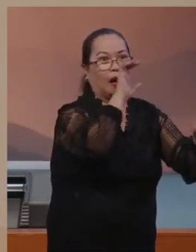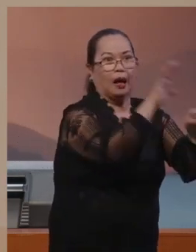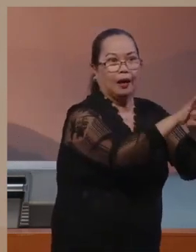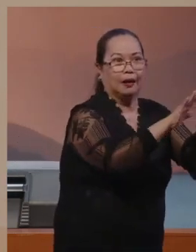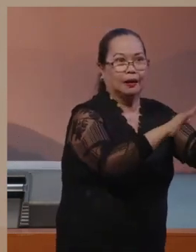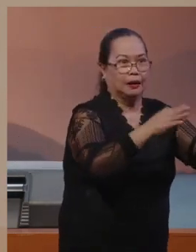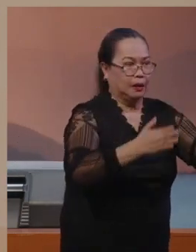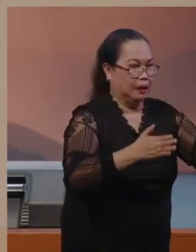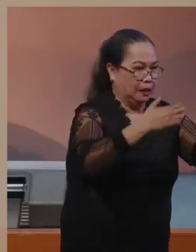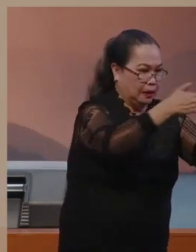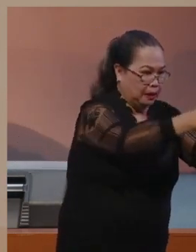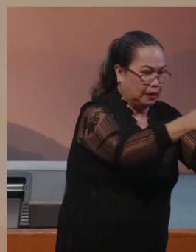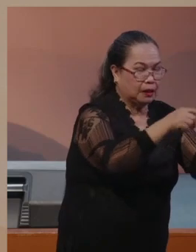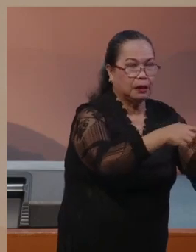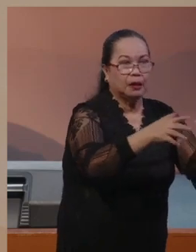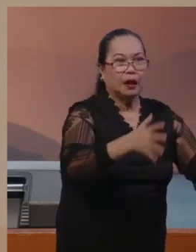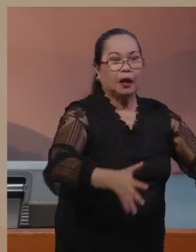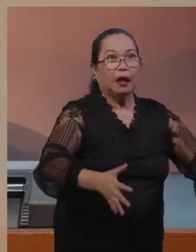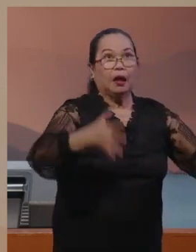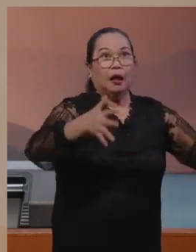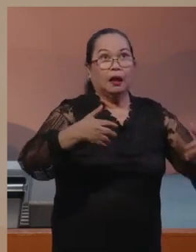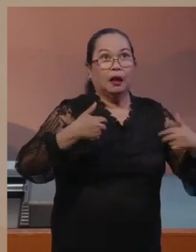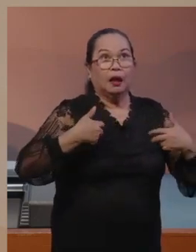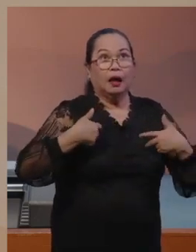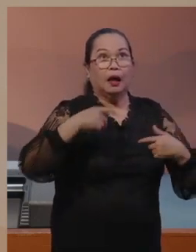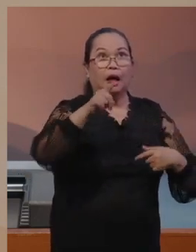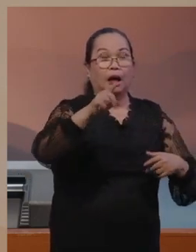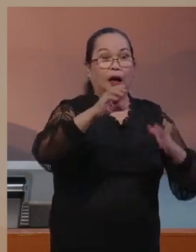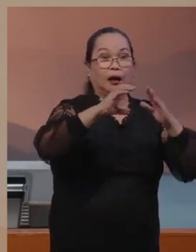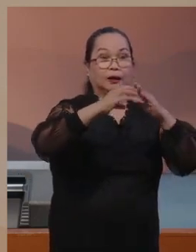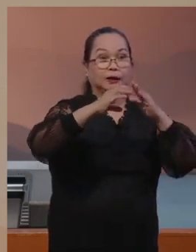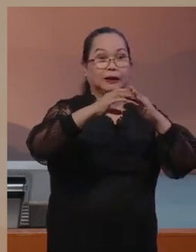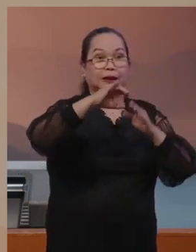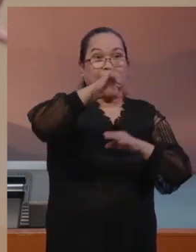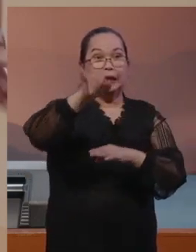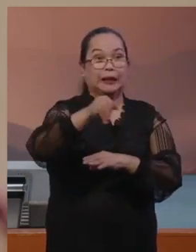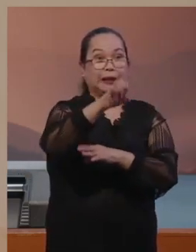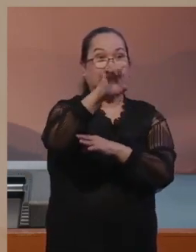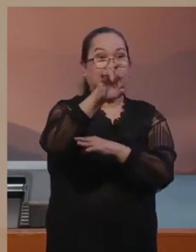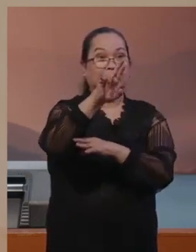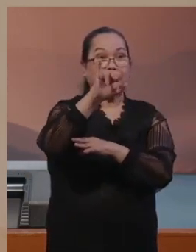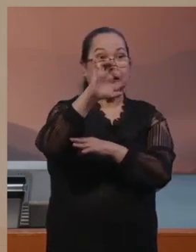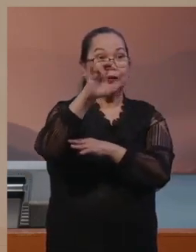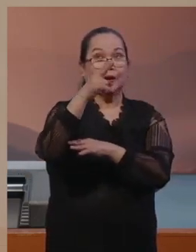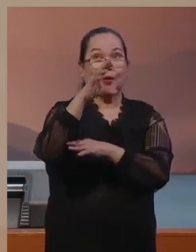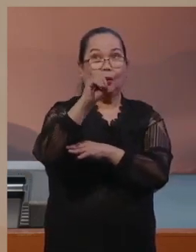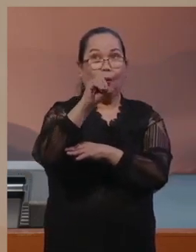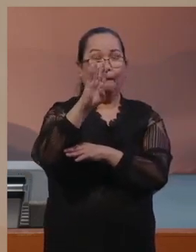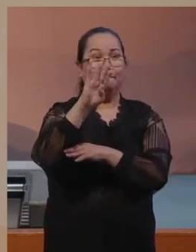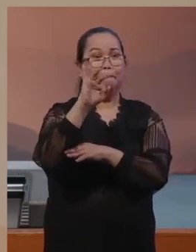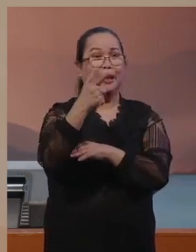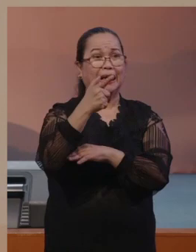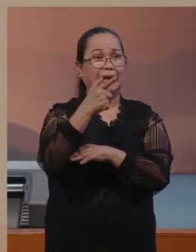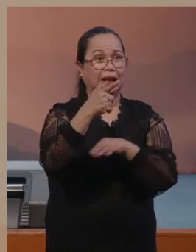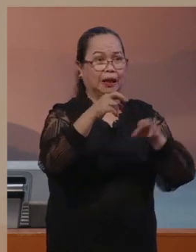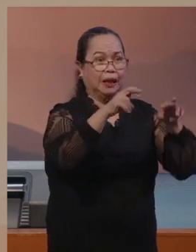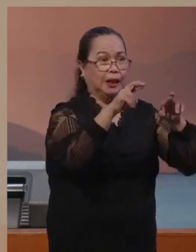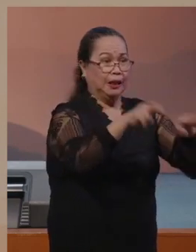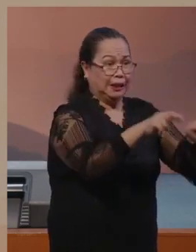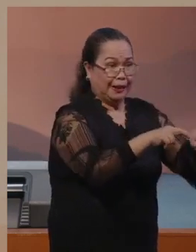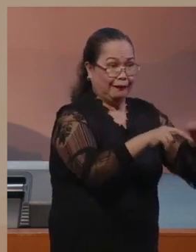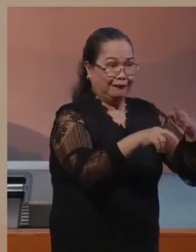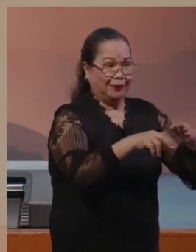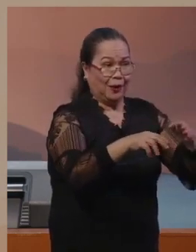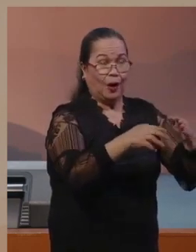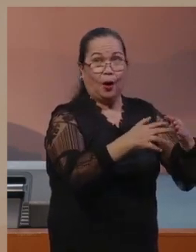nilang masasalubong ay yung fortified city ng Jericho. Yung Jericho po, kung ito po ang Jericho, ito ang Jordan, no? Ito pong